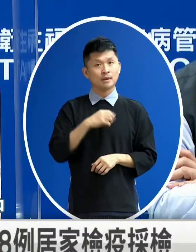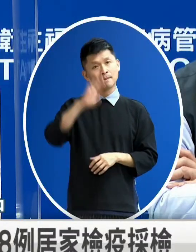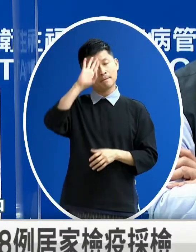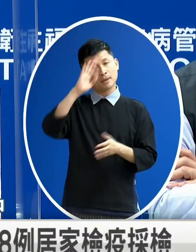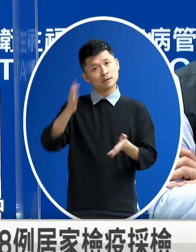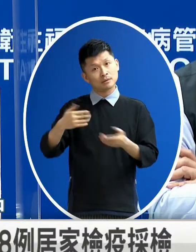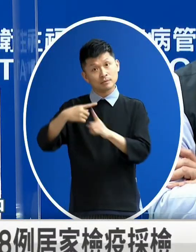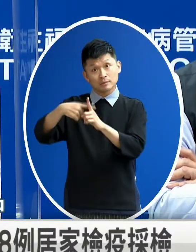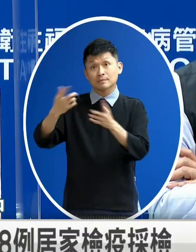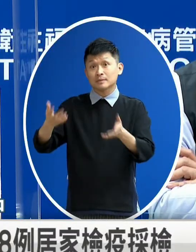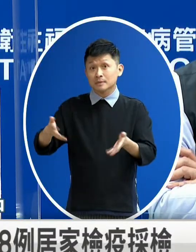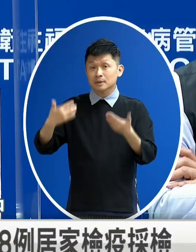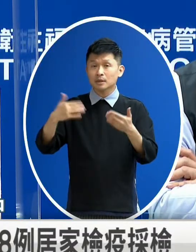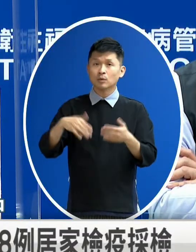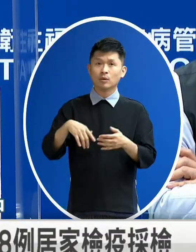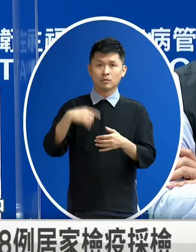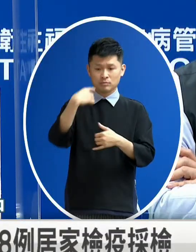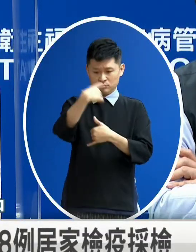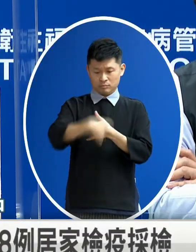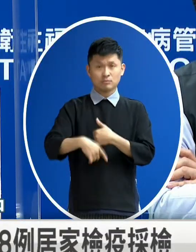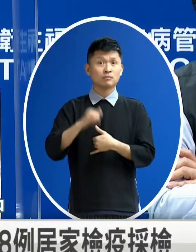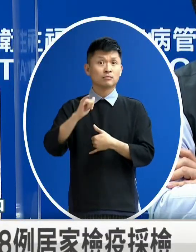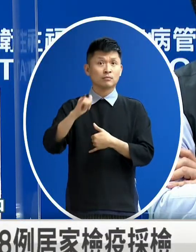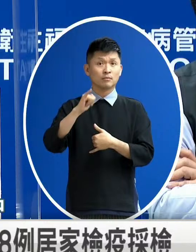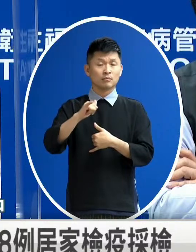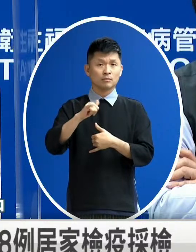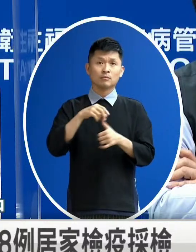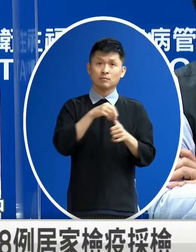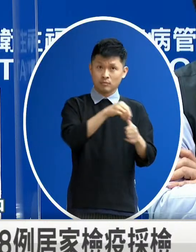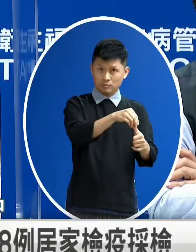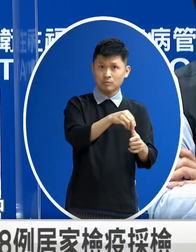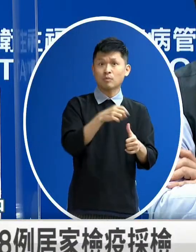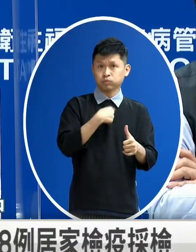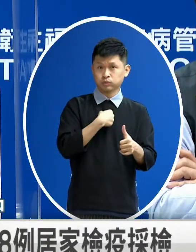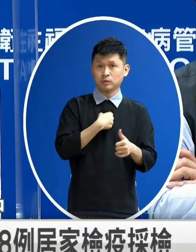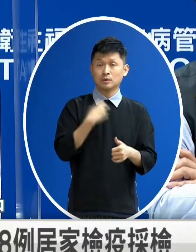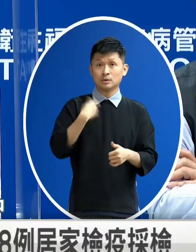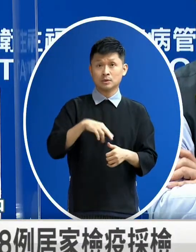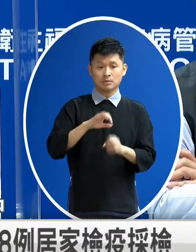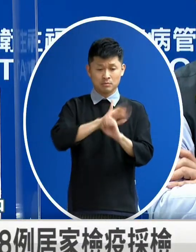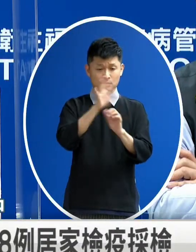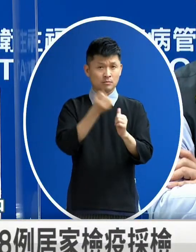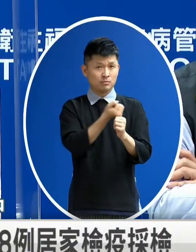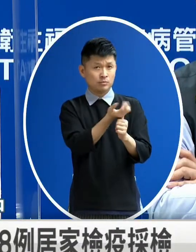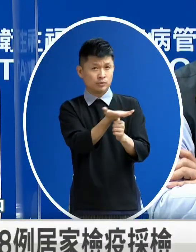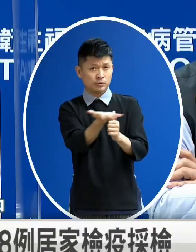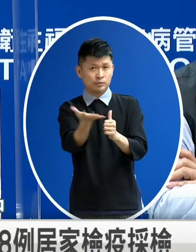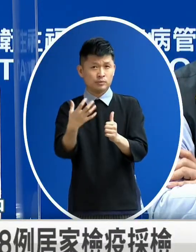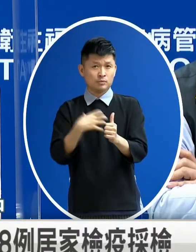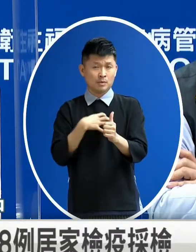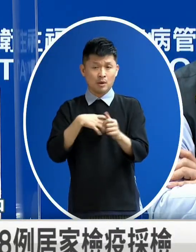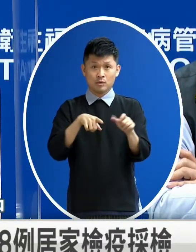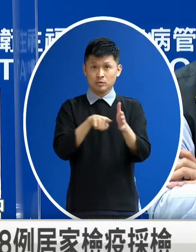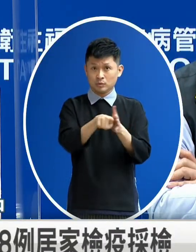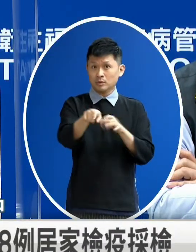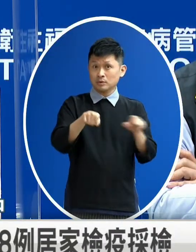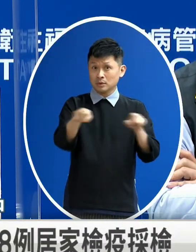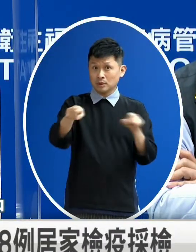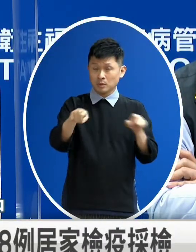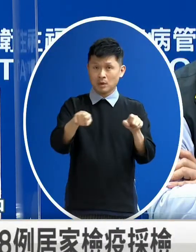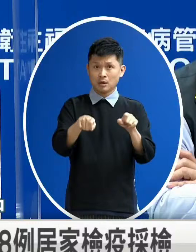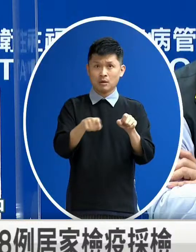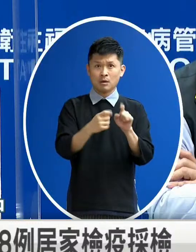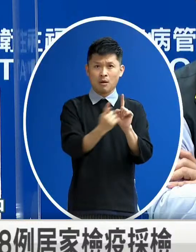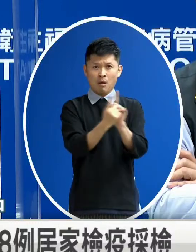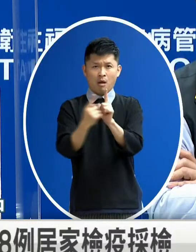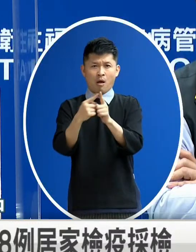或是无症状的确诊病人，那及哈相关的在疫情发生的时候，专案需要大量框